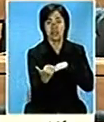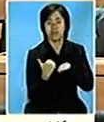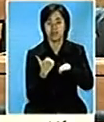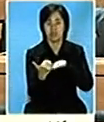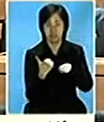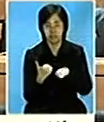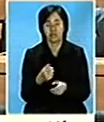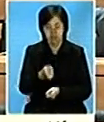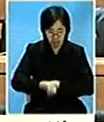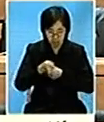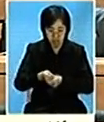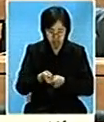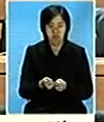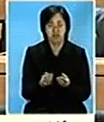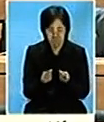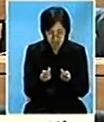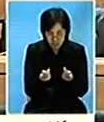สมปูนไม่ได้สัดส่วน